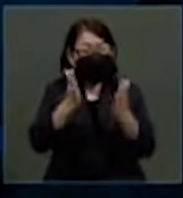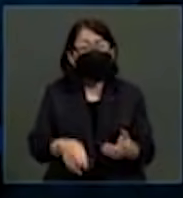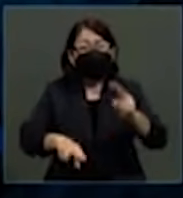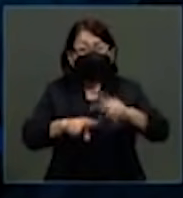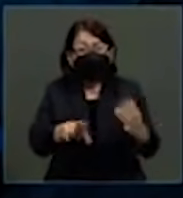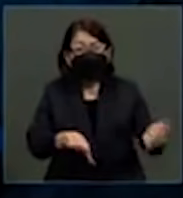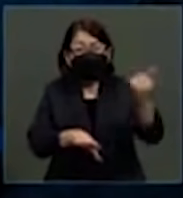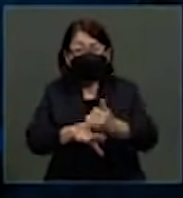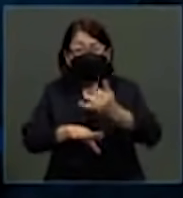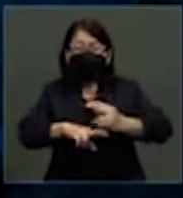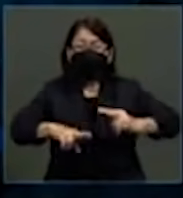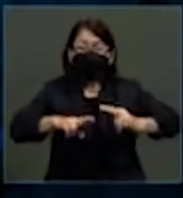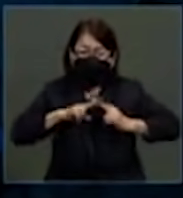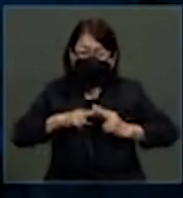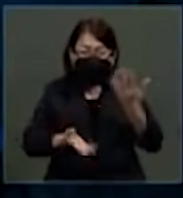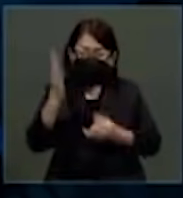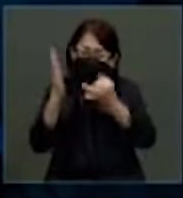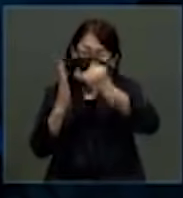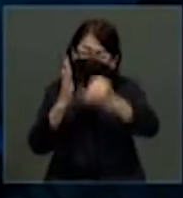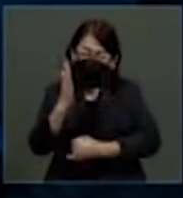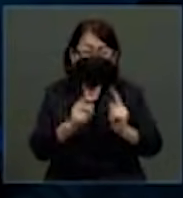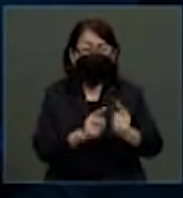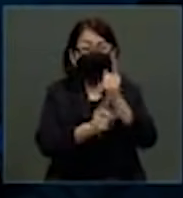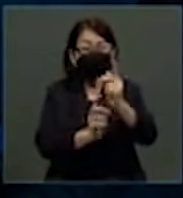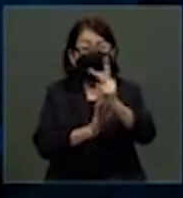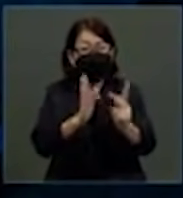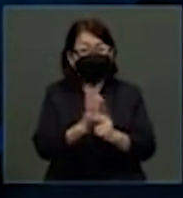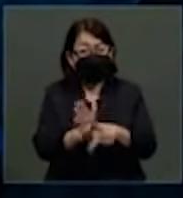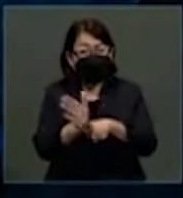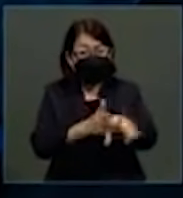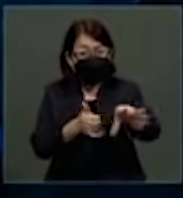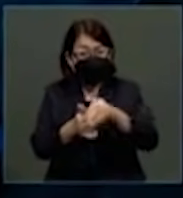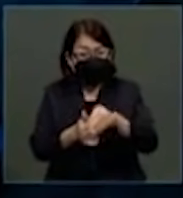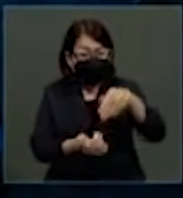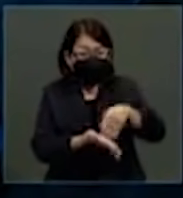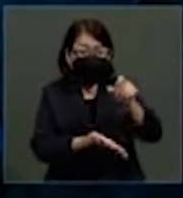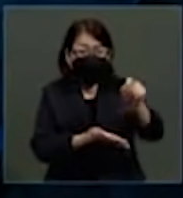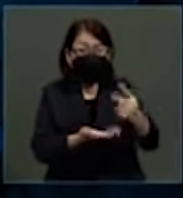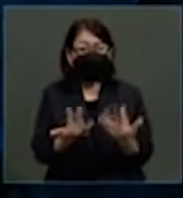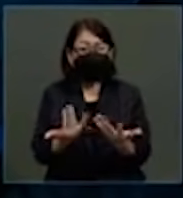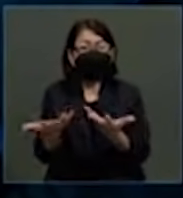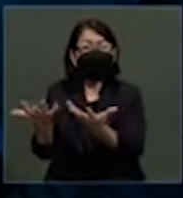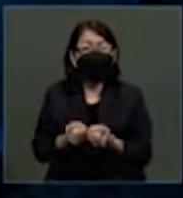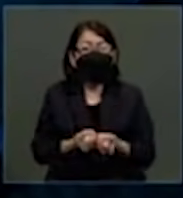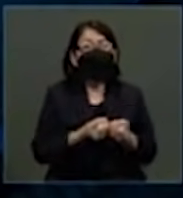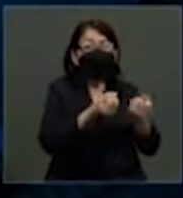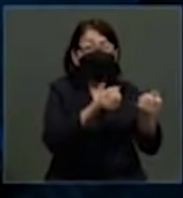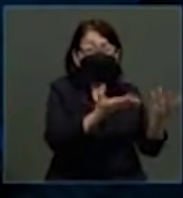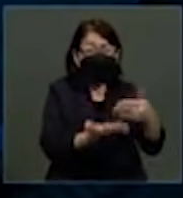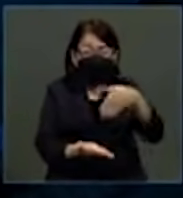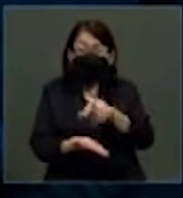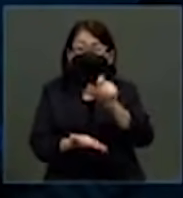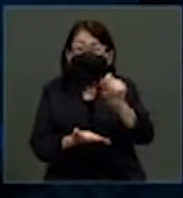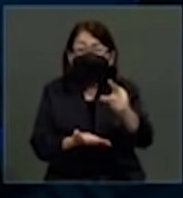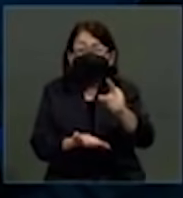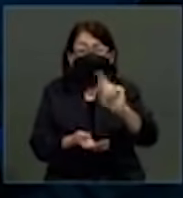านหรือสถานีขนส่งผู้ขนส่งและประชาชนที่เดินทางไปยังที่เอกเทศตามกฎห